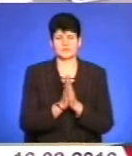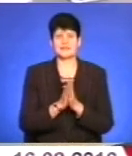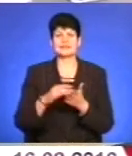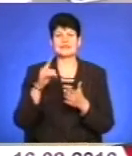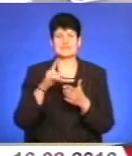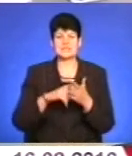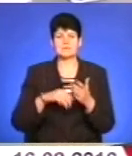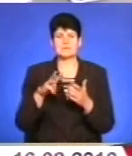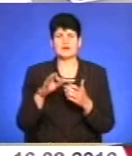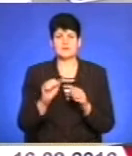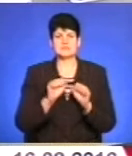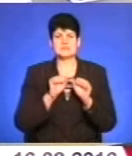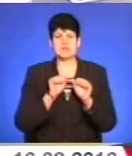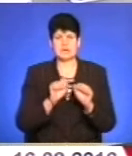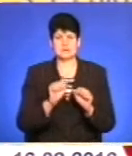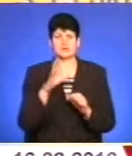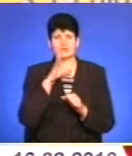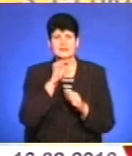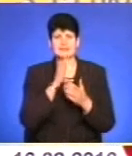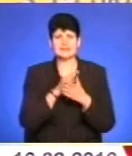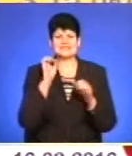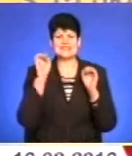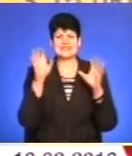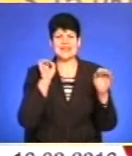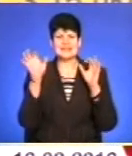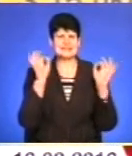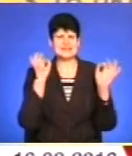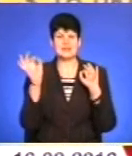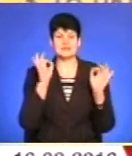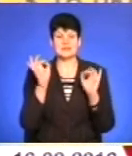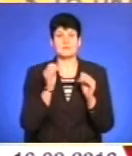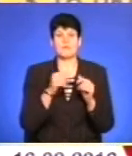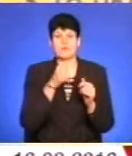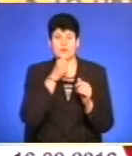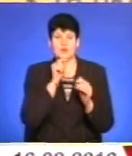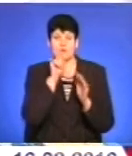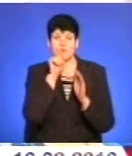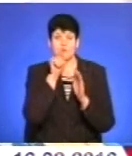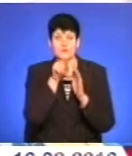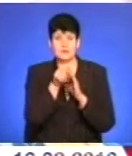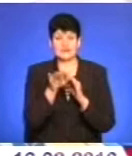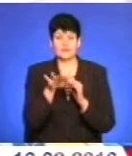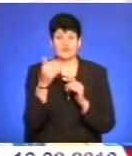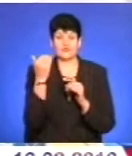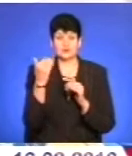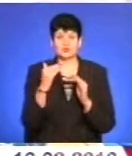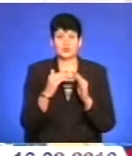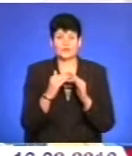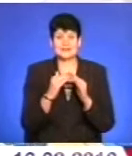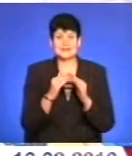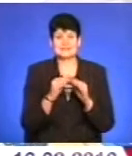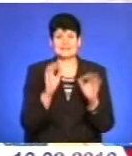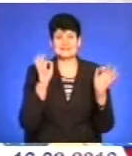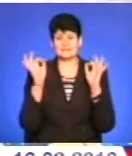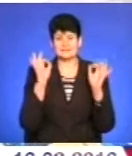Найнадійнішим методом захисту від крадіїв вважається сигналізація. В разі спроби проникнення злочинців на територію вашої оселі, ця система